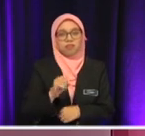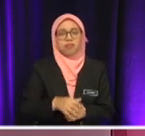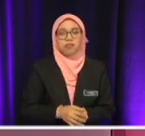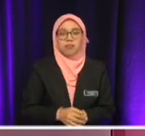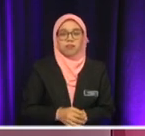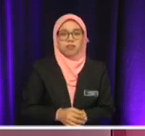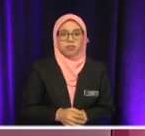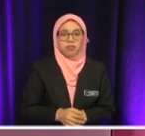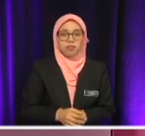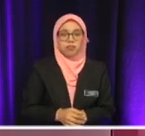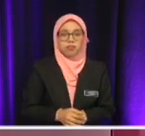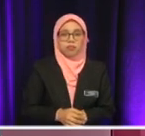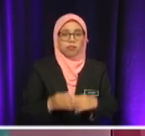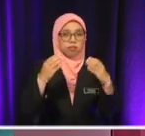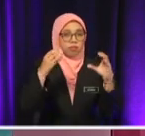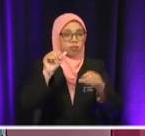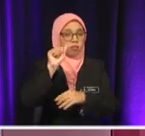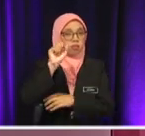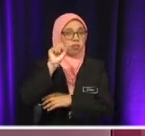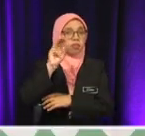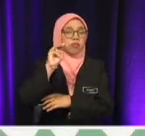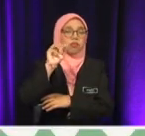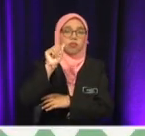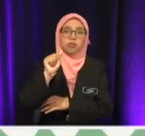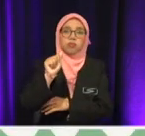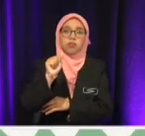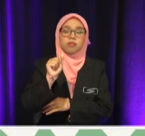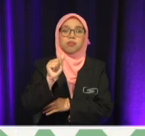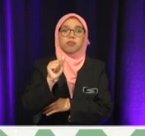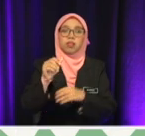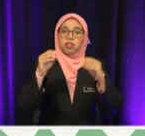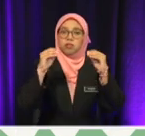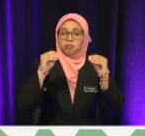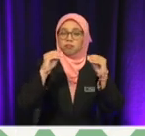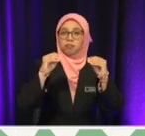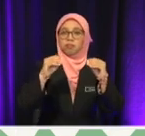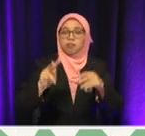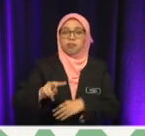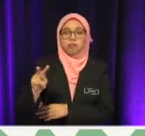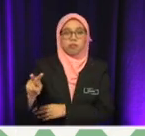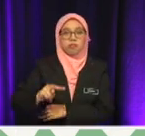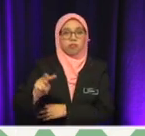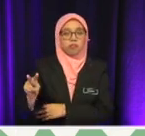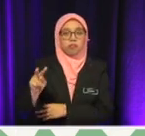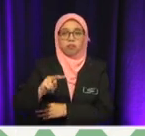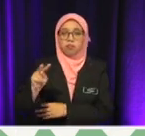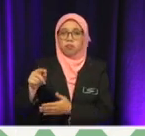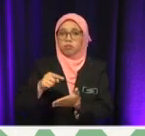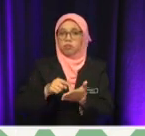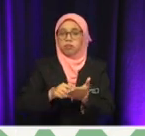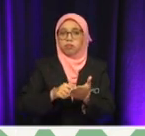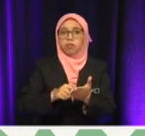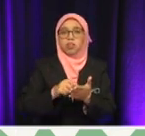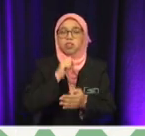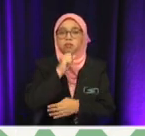Okey, Cikgu Asma sedang mengajar kanak-kanak di ruang belajar di sebuah taska. Okey, sebahagian kanak-kanak berusia 8 bulan sedang